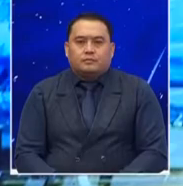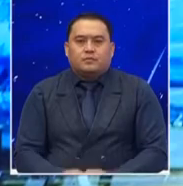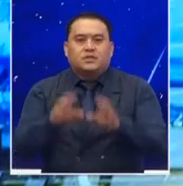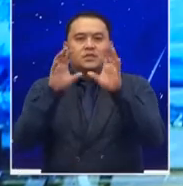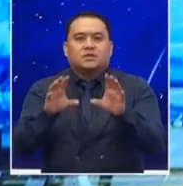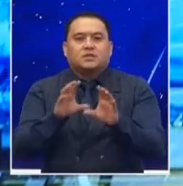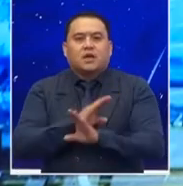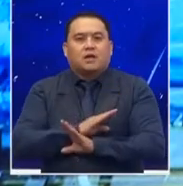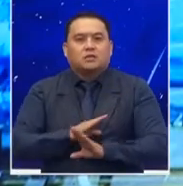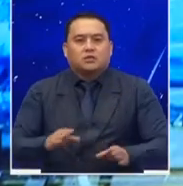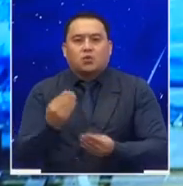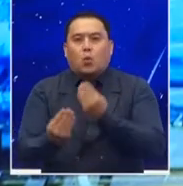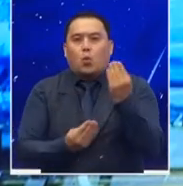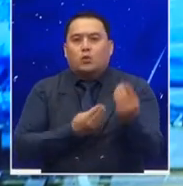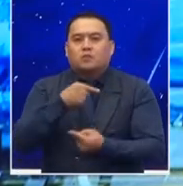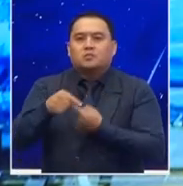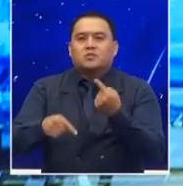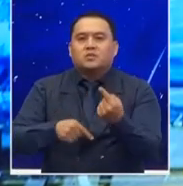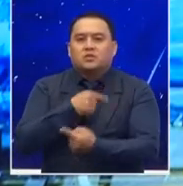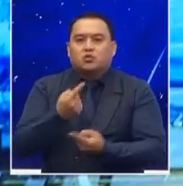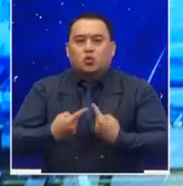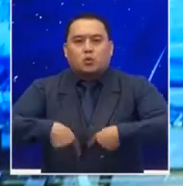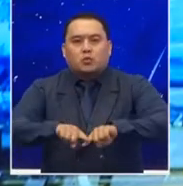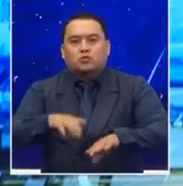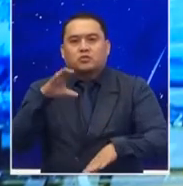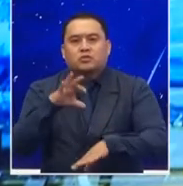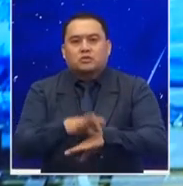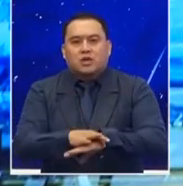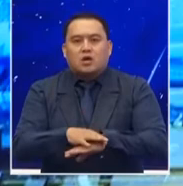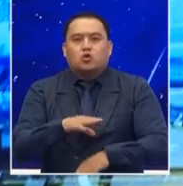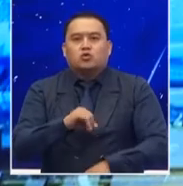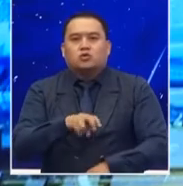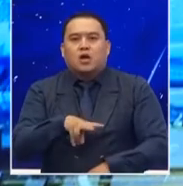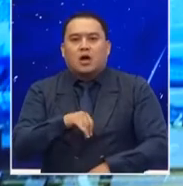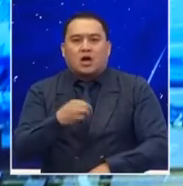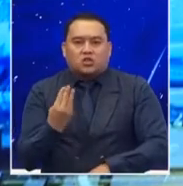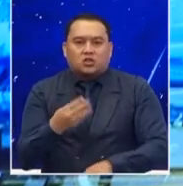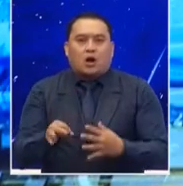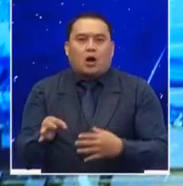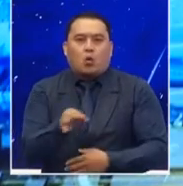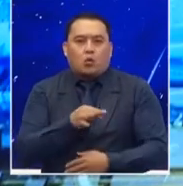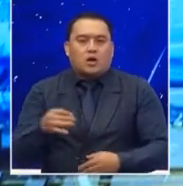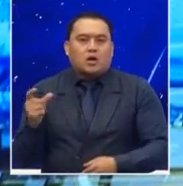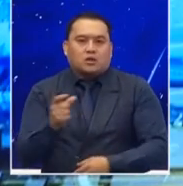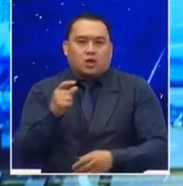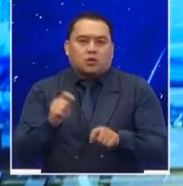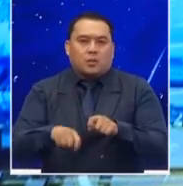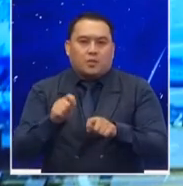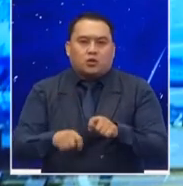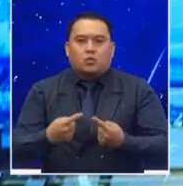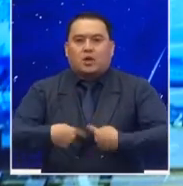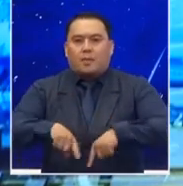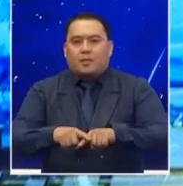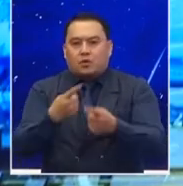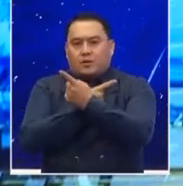Заңсыз ойын бизнесін ұйымдастырғандар ұсталды. Дерек Жамбыл ауданы Ұзынағаш ауылында тіркелген. Бұл туралы облыстық экономикалық тергеу департаменті